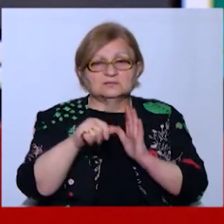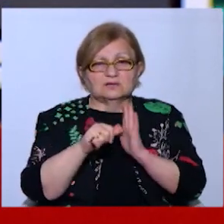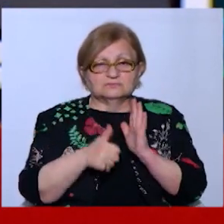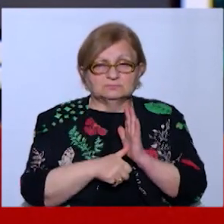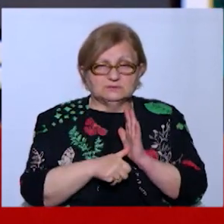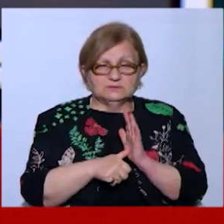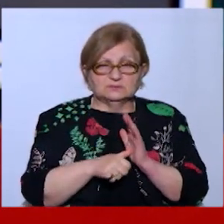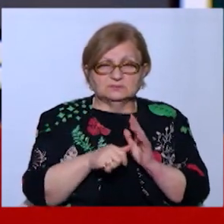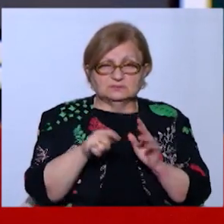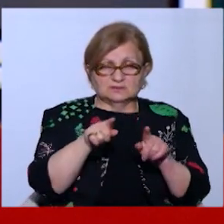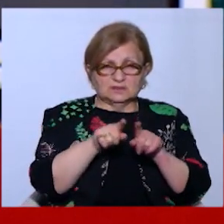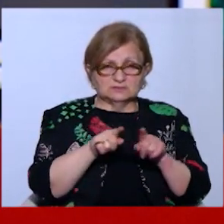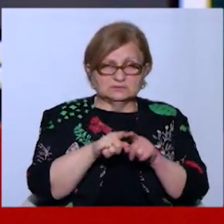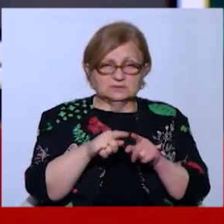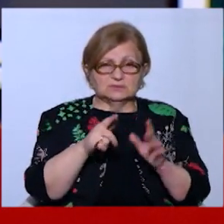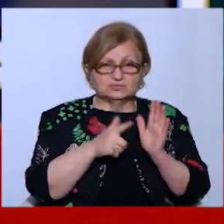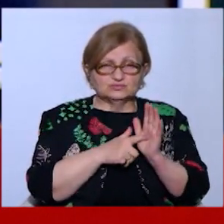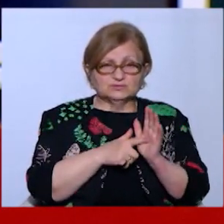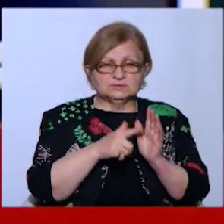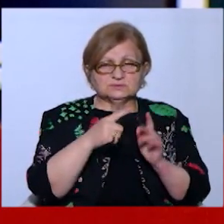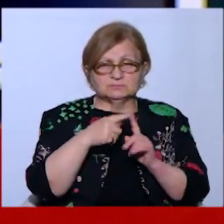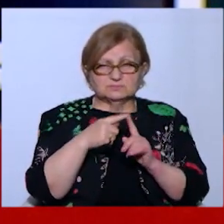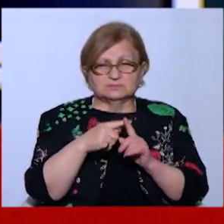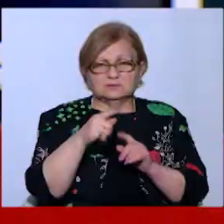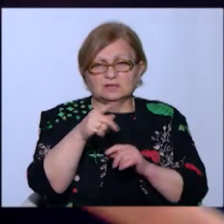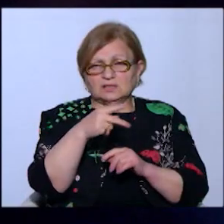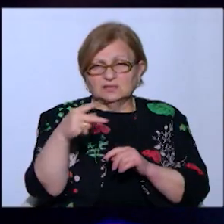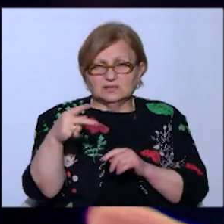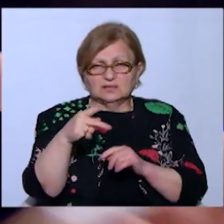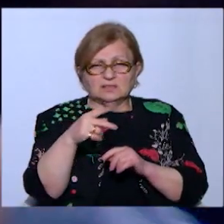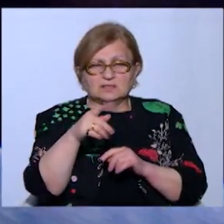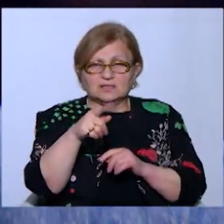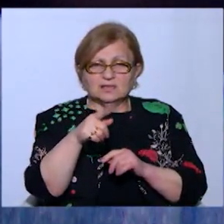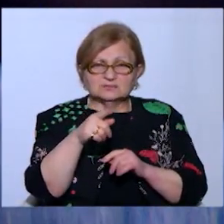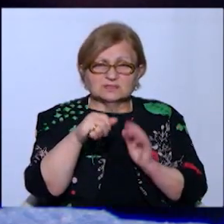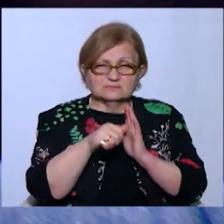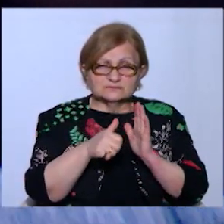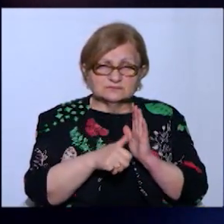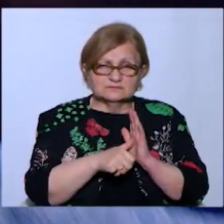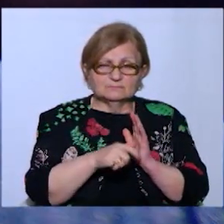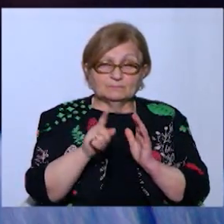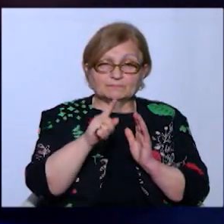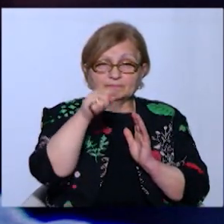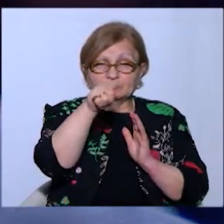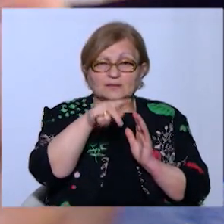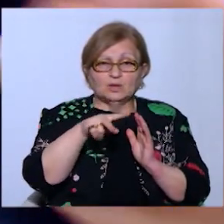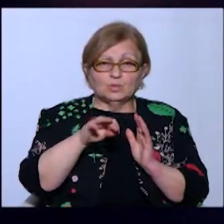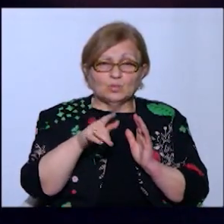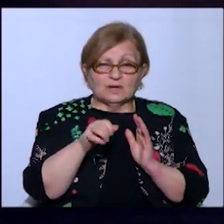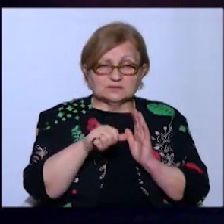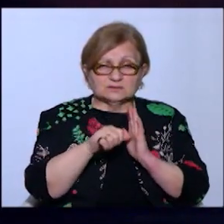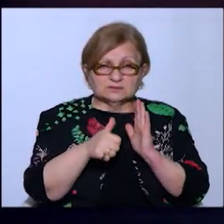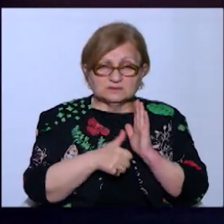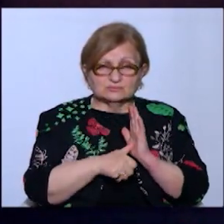არგუმენტები. 7x + 5 უდრის 16-ს, აქ განსაზღვრის არის გადამოწმება, აღარ დაგჭირდება, რადგან ის რაც ლოგარითმის არგუმენტი იყო